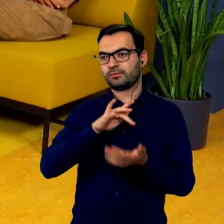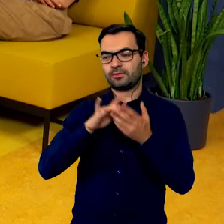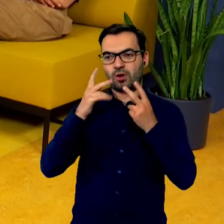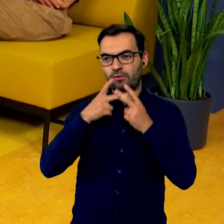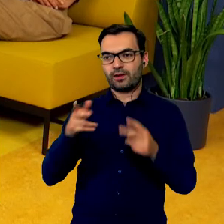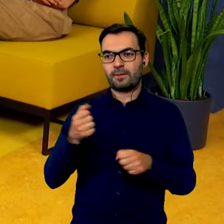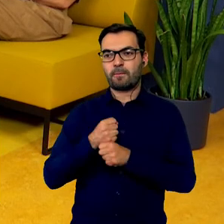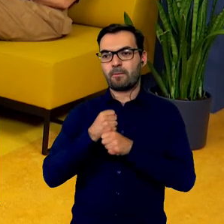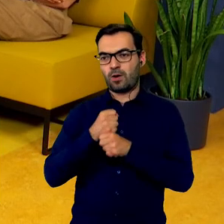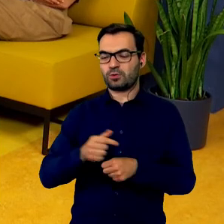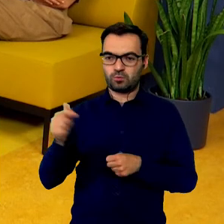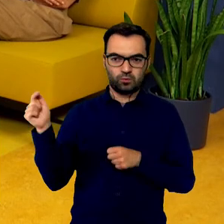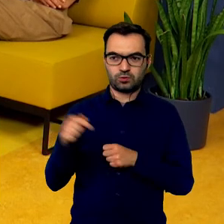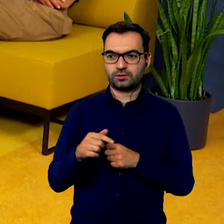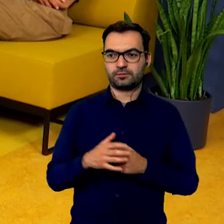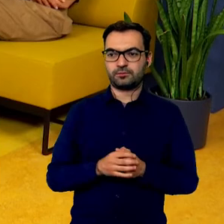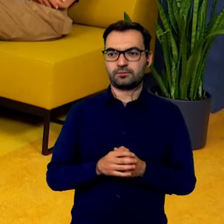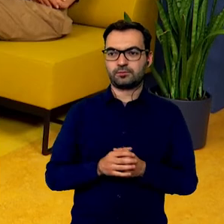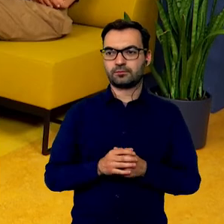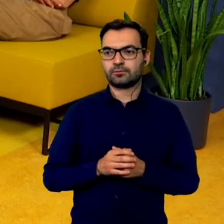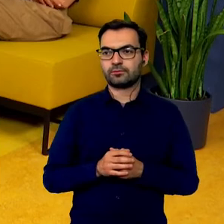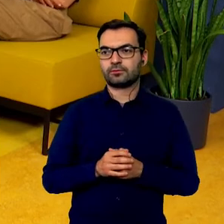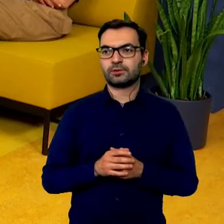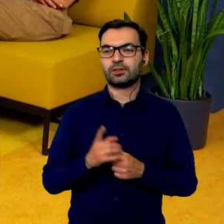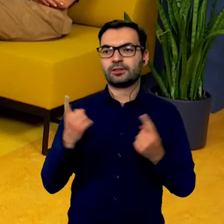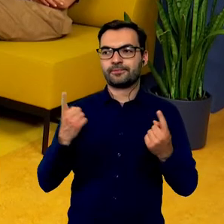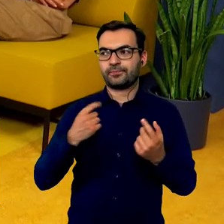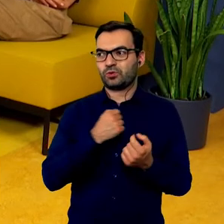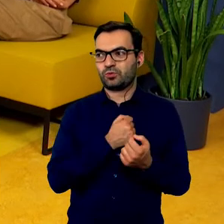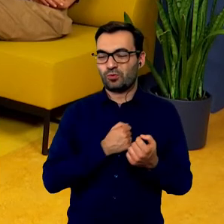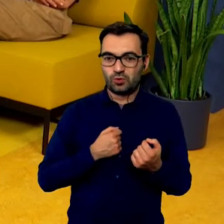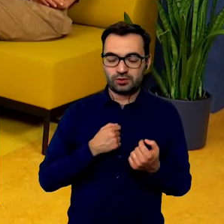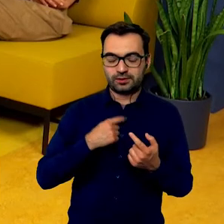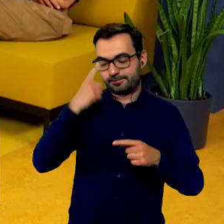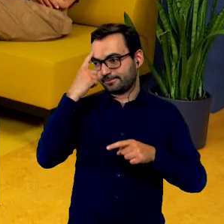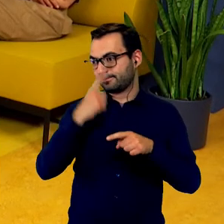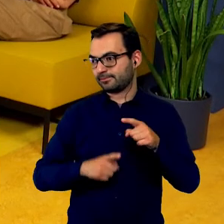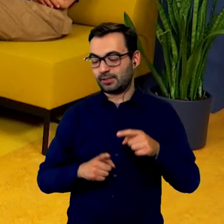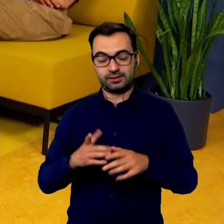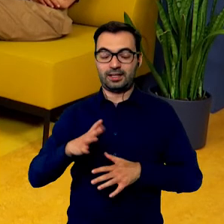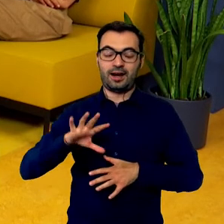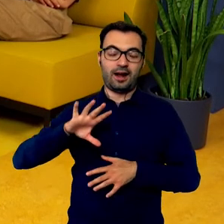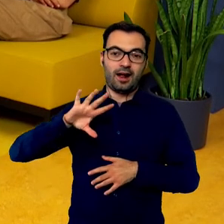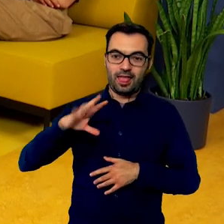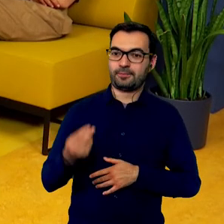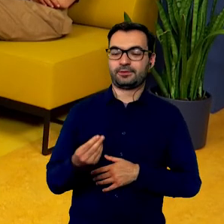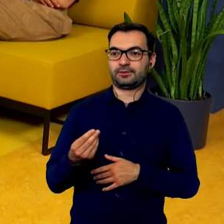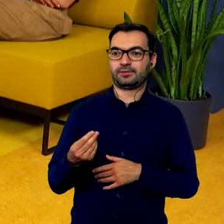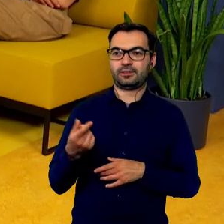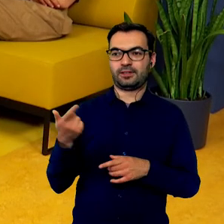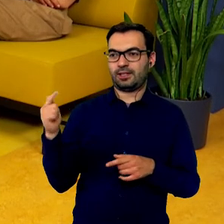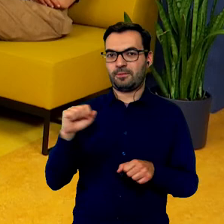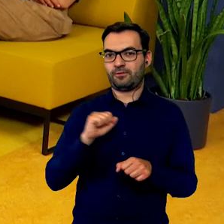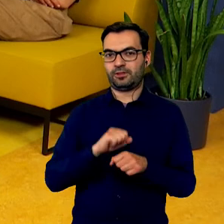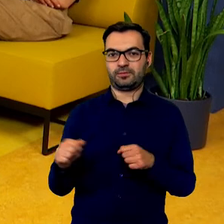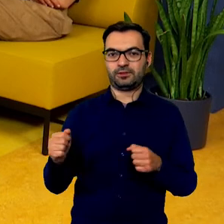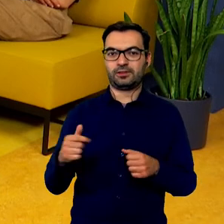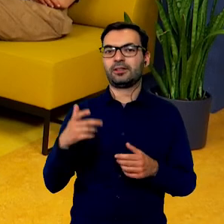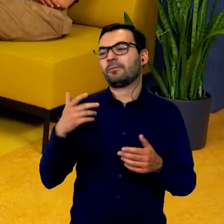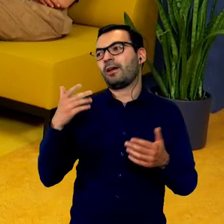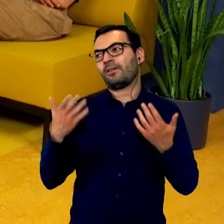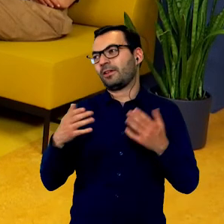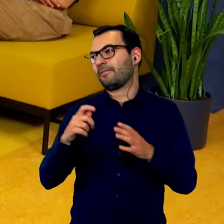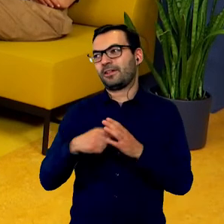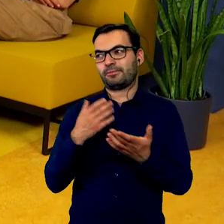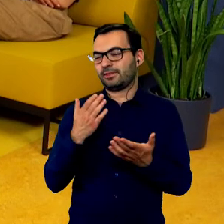pogrzebie. To są rzeczy smutne, paradoksalne i przedziwne, które nie mają prawa się zdarzyć, najwyżej w